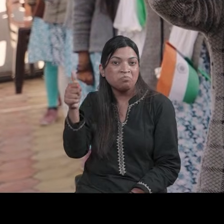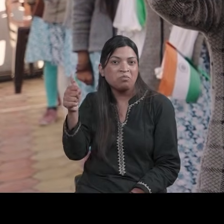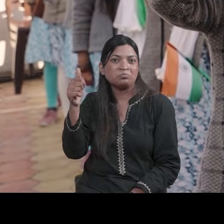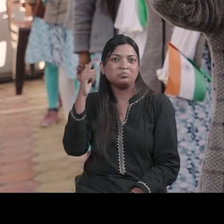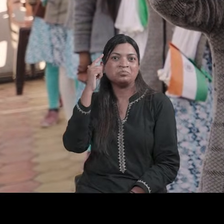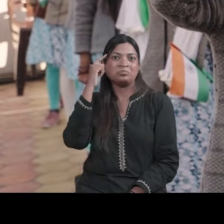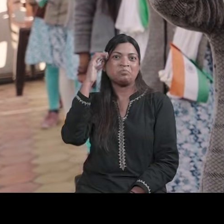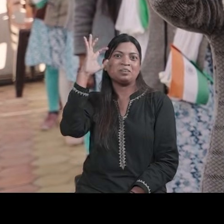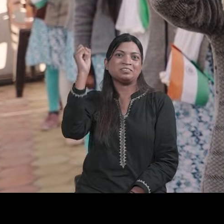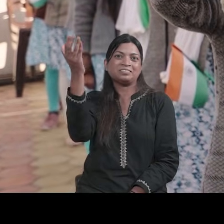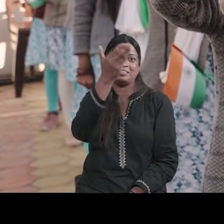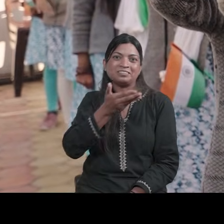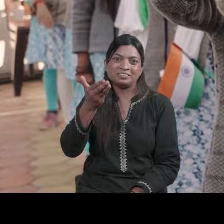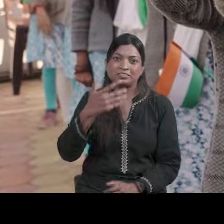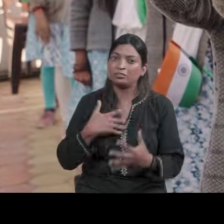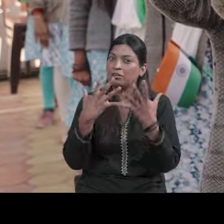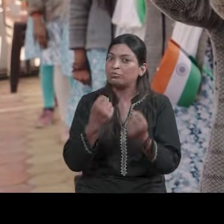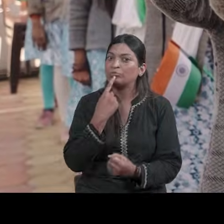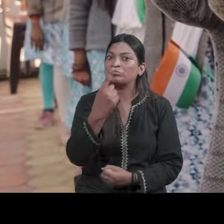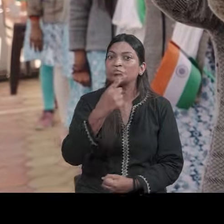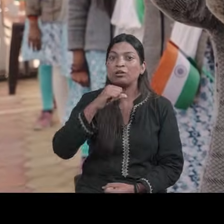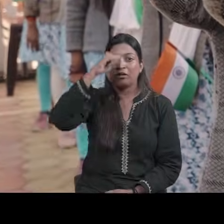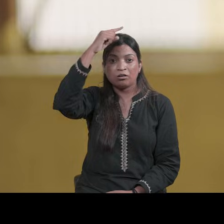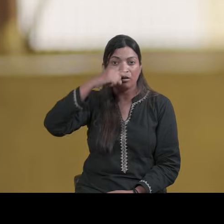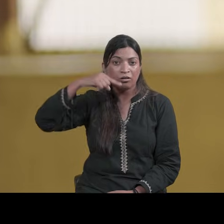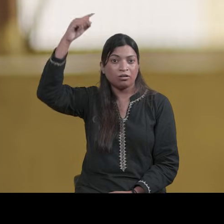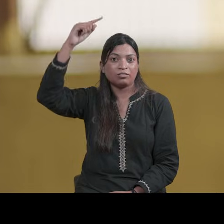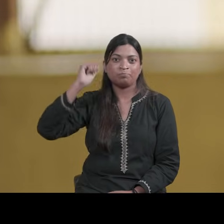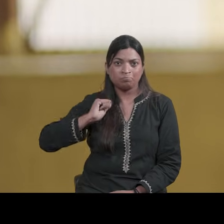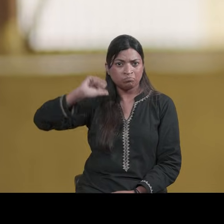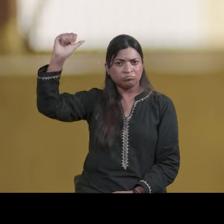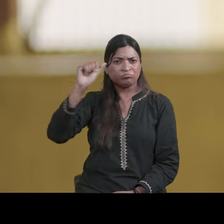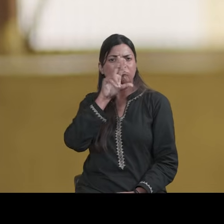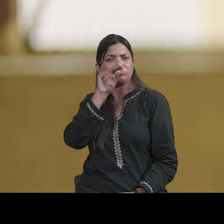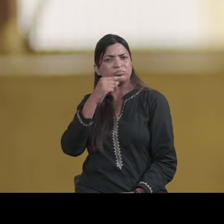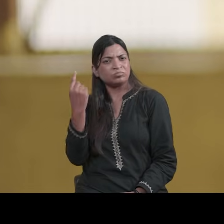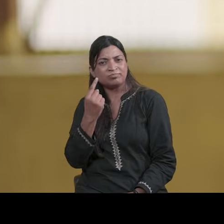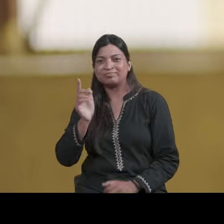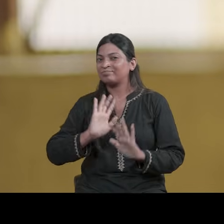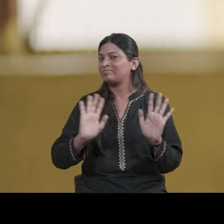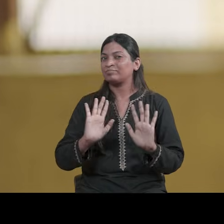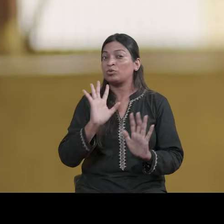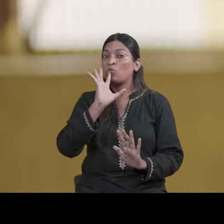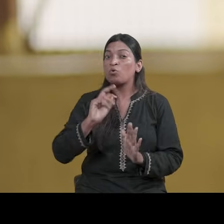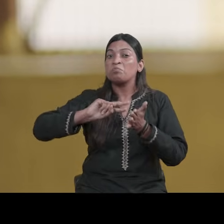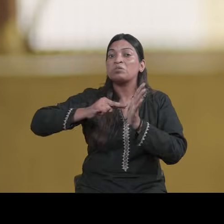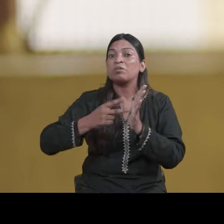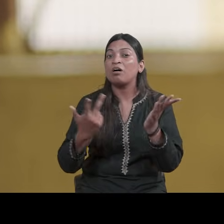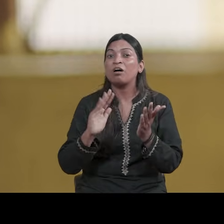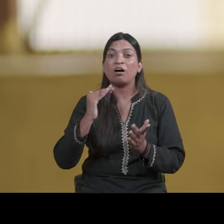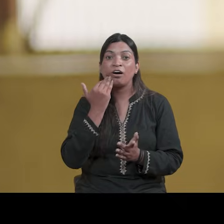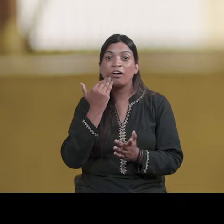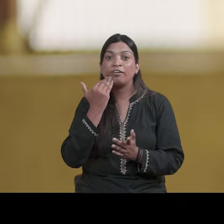नहीं होती, बल्कि जब भारत की ऐसी आबादी जो बोल और सुन नहीं सकती समाज की मुख्य धारा में आ जाएगी, जब सामान्य बच्चों के